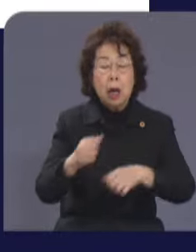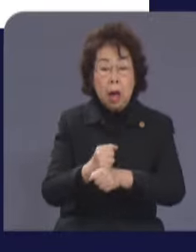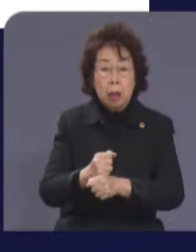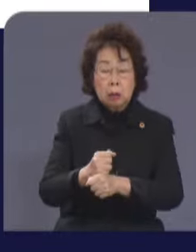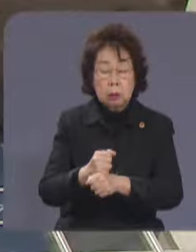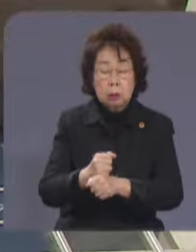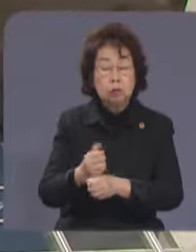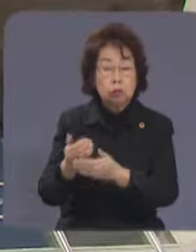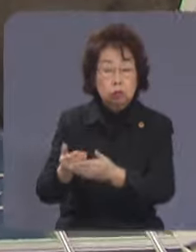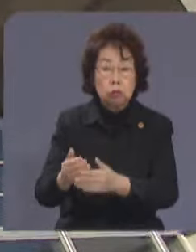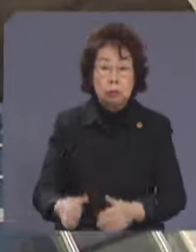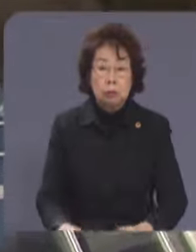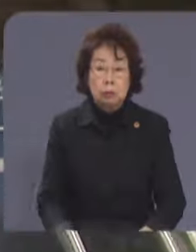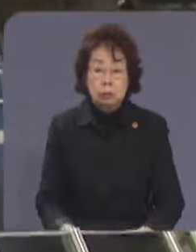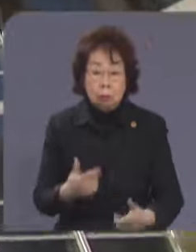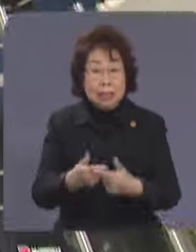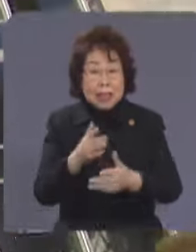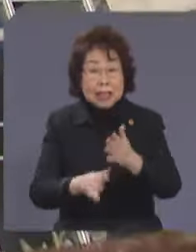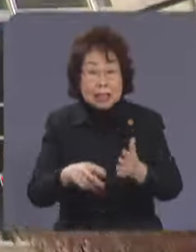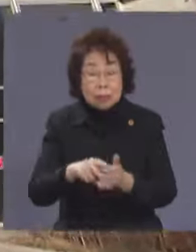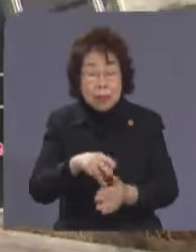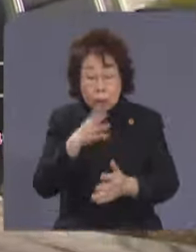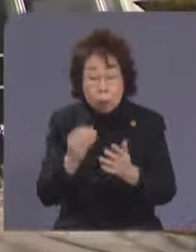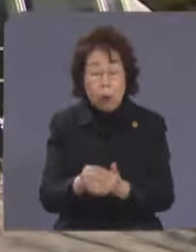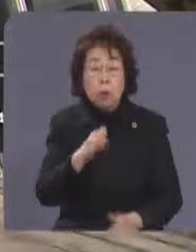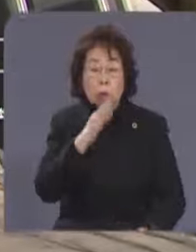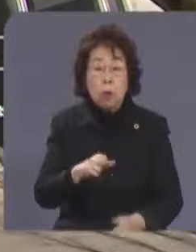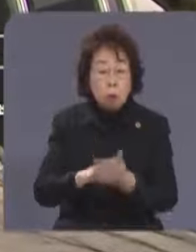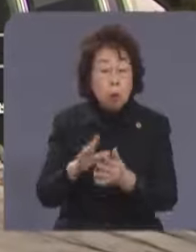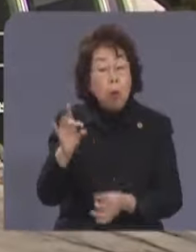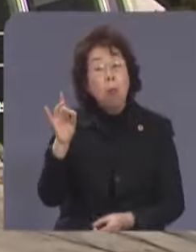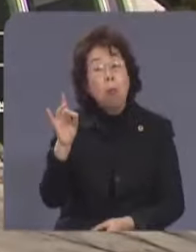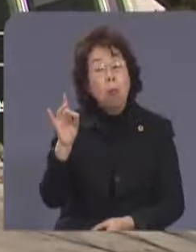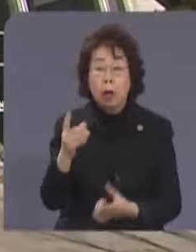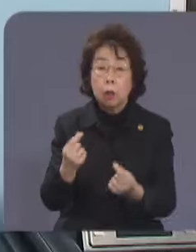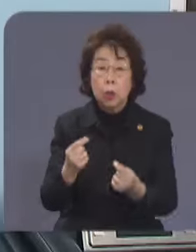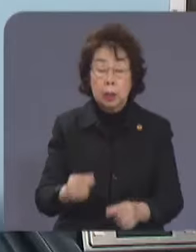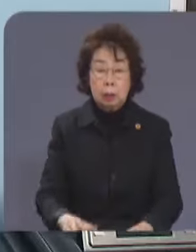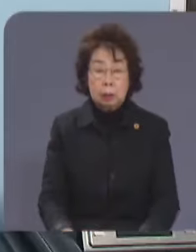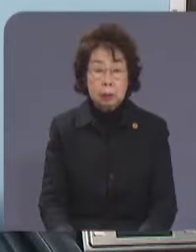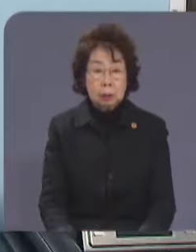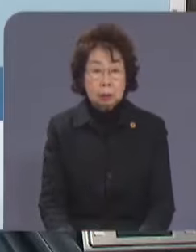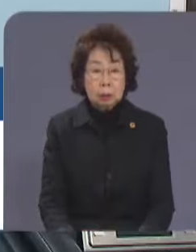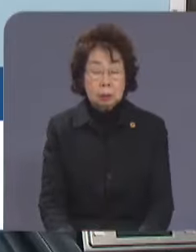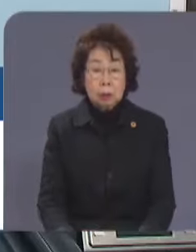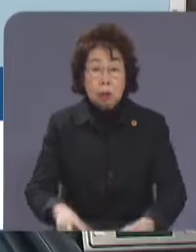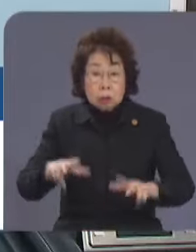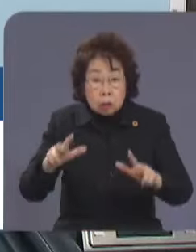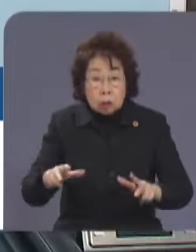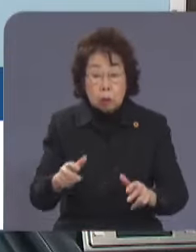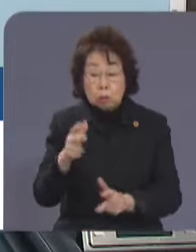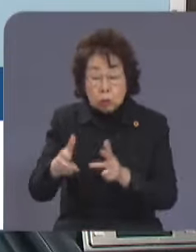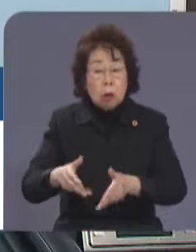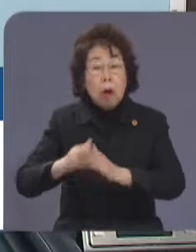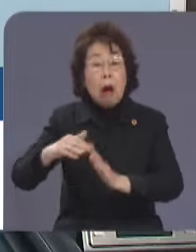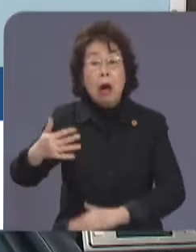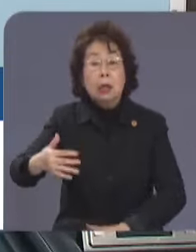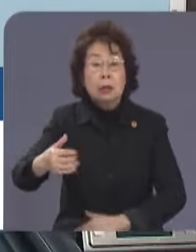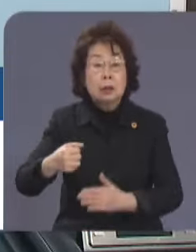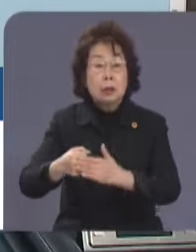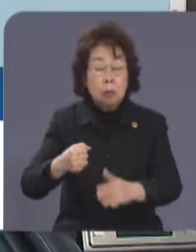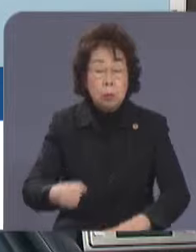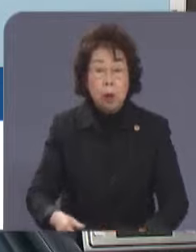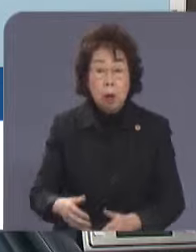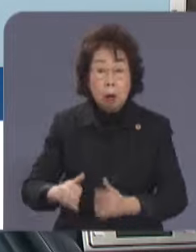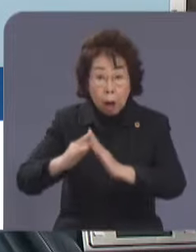돼 있습니다. 하지만 부산시는 사실상 손을 놓고 있습니다. 지금 현재로서는 사업이 착공이 안 된 상태이기 때문에